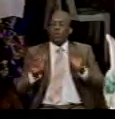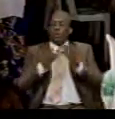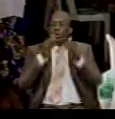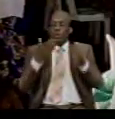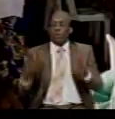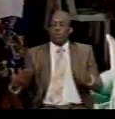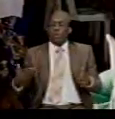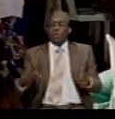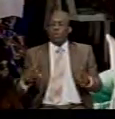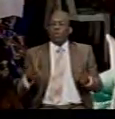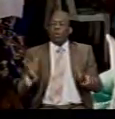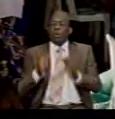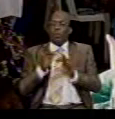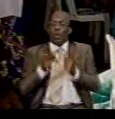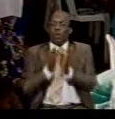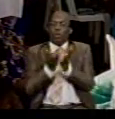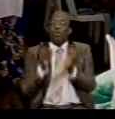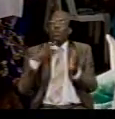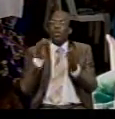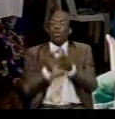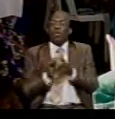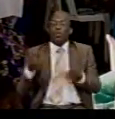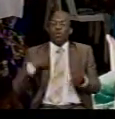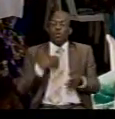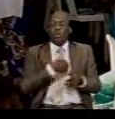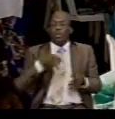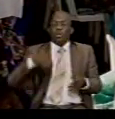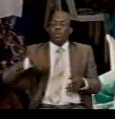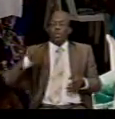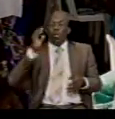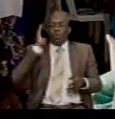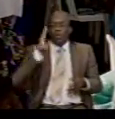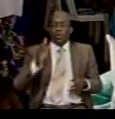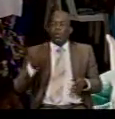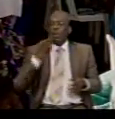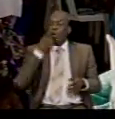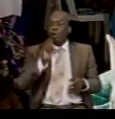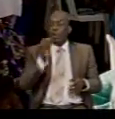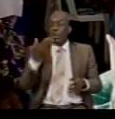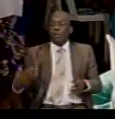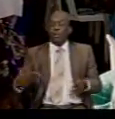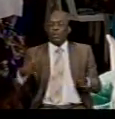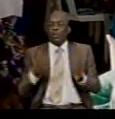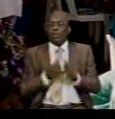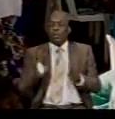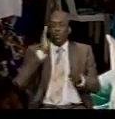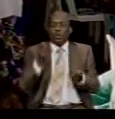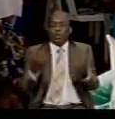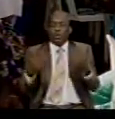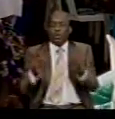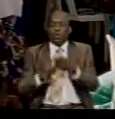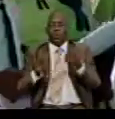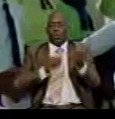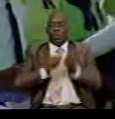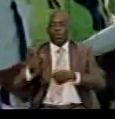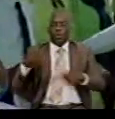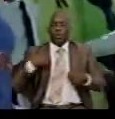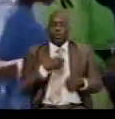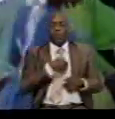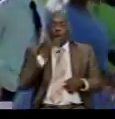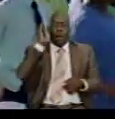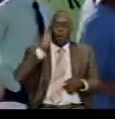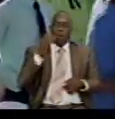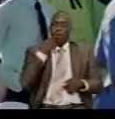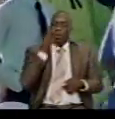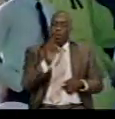should decree things that shall come to pass. La Bible dit que nous allons déclarer les choses et ils s'accompliront. We shall decree that tonight. Nous allons déclarer ce soir. Greater than